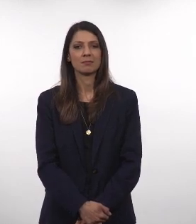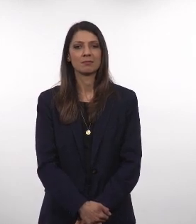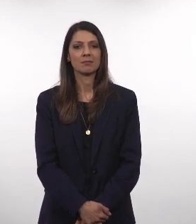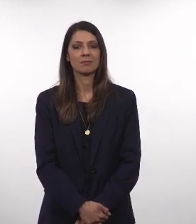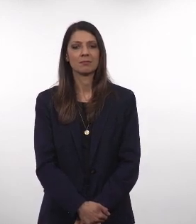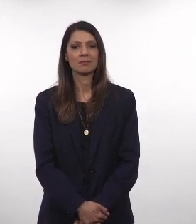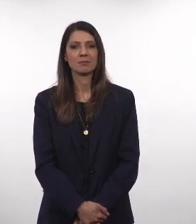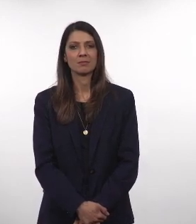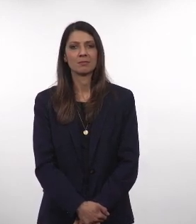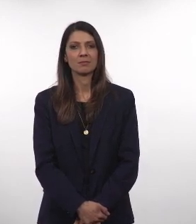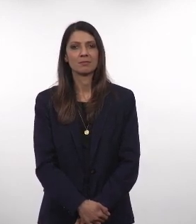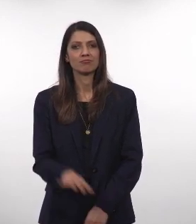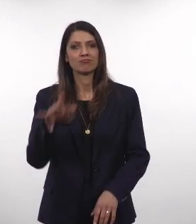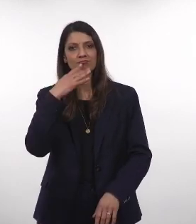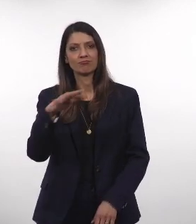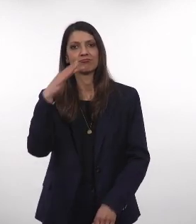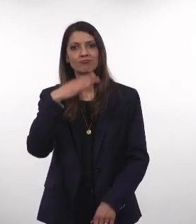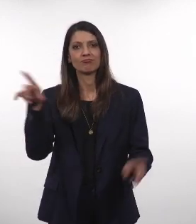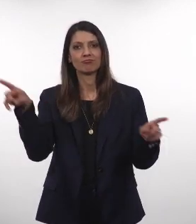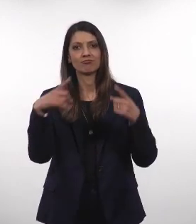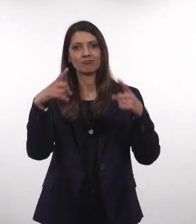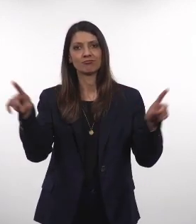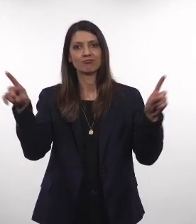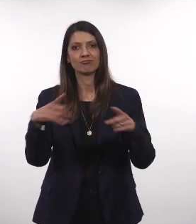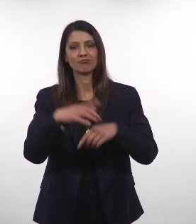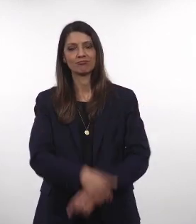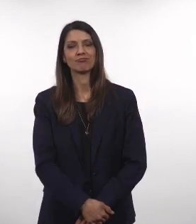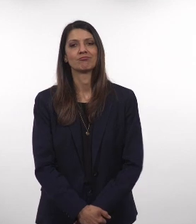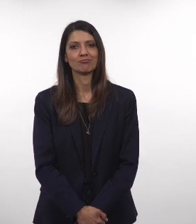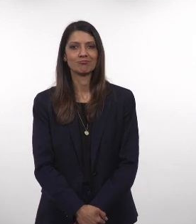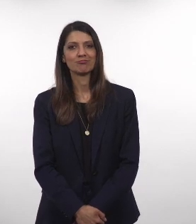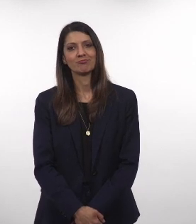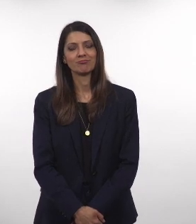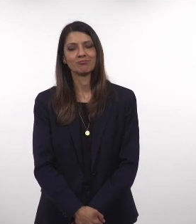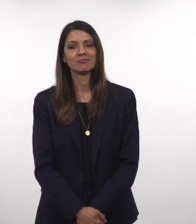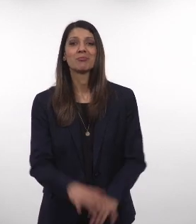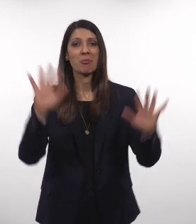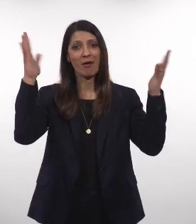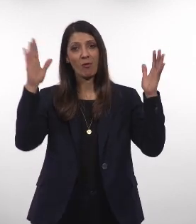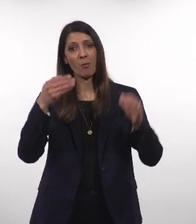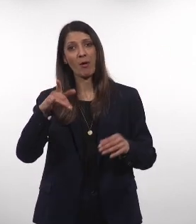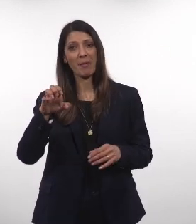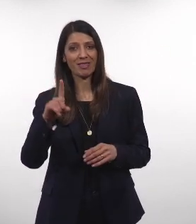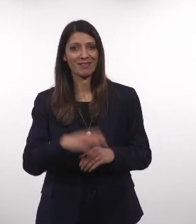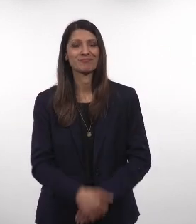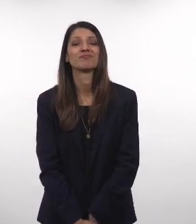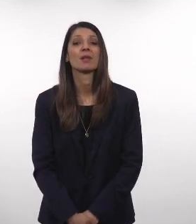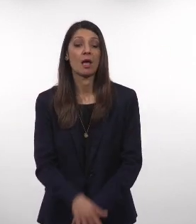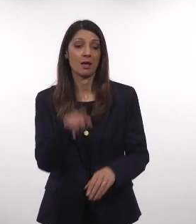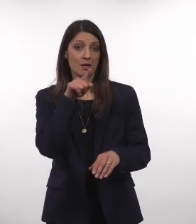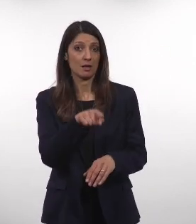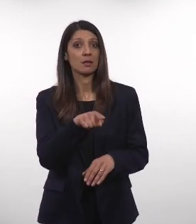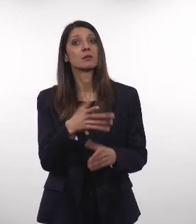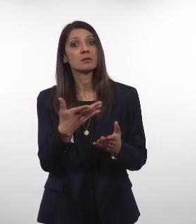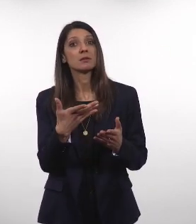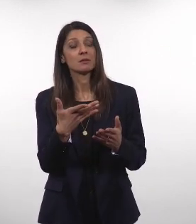10, 11, 12, elles seront toutes rouges. Bravo Mohamed. Super Mohamed. Le travail